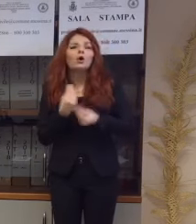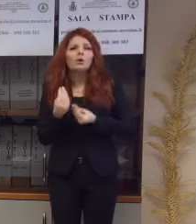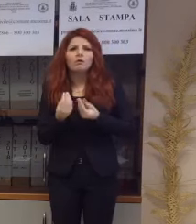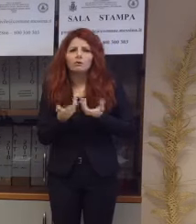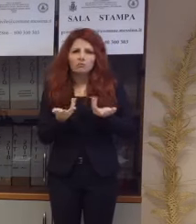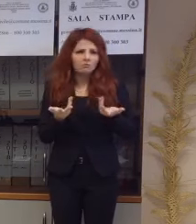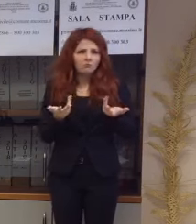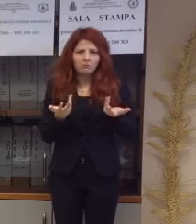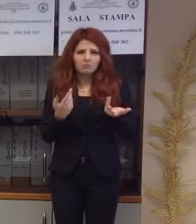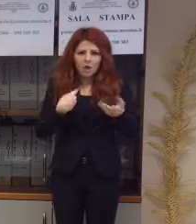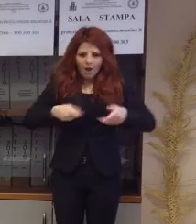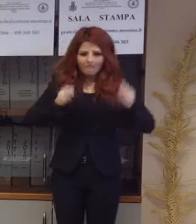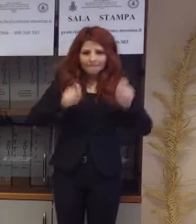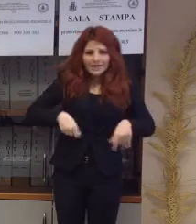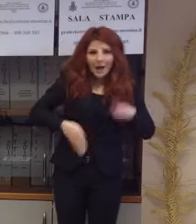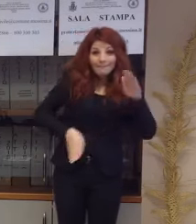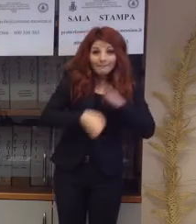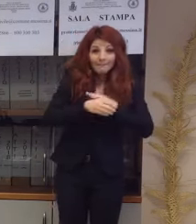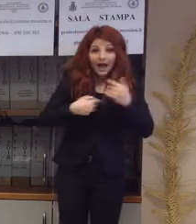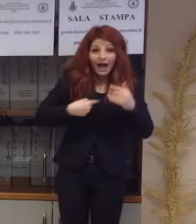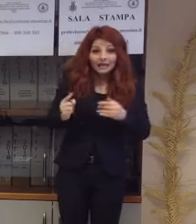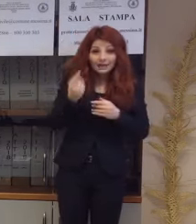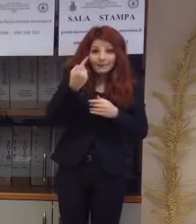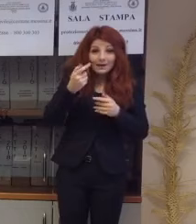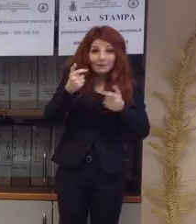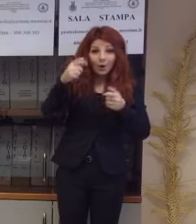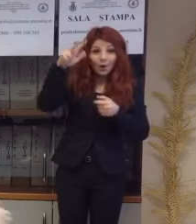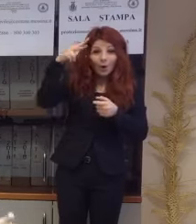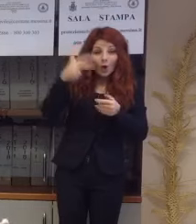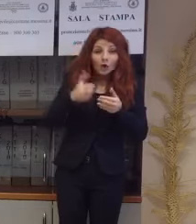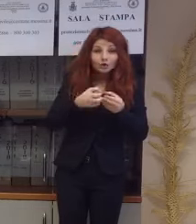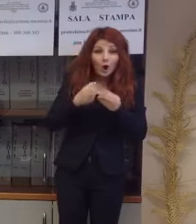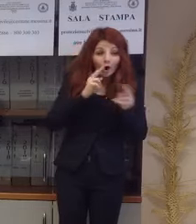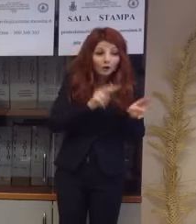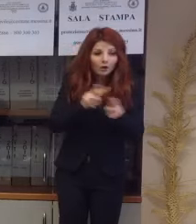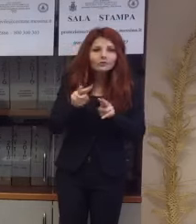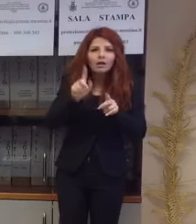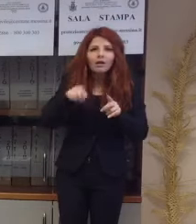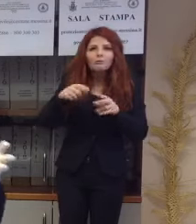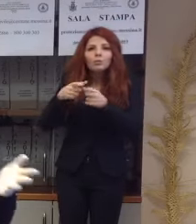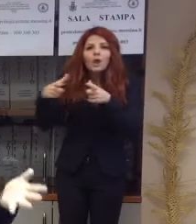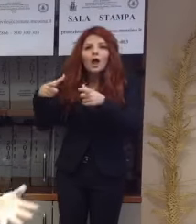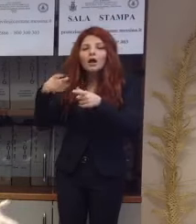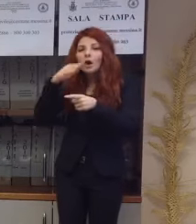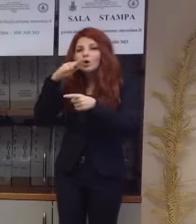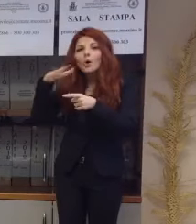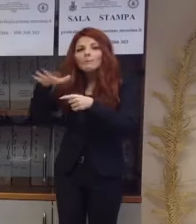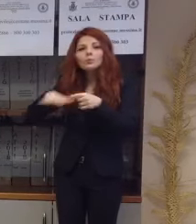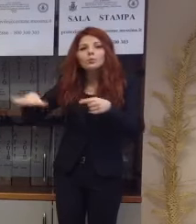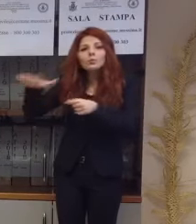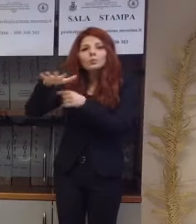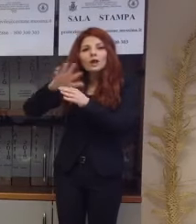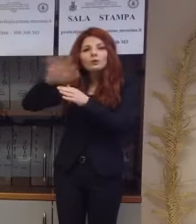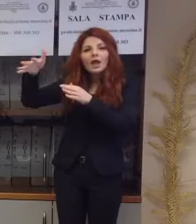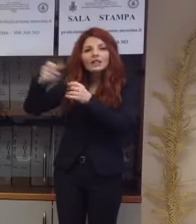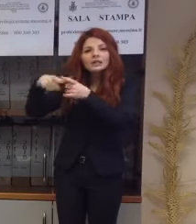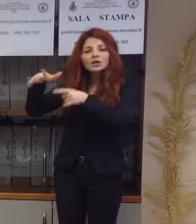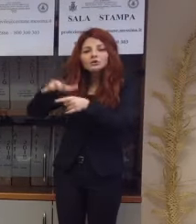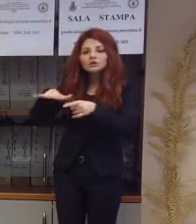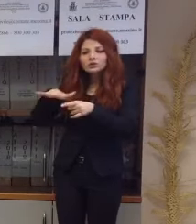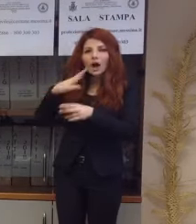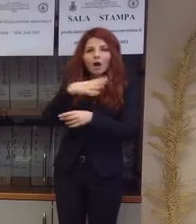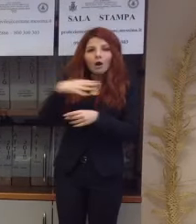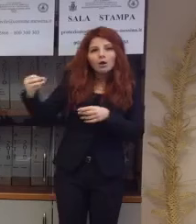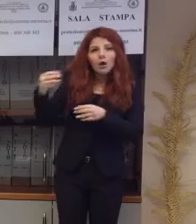comuni, perché è necessario, non per altro. Io non è che giocavo, io già avevo una visione di quello che si doveva fare, perché il mio mestiere